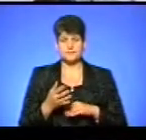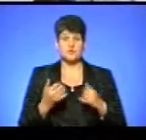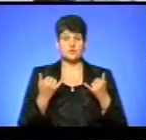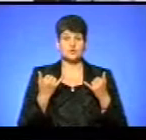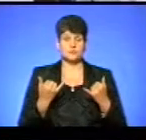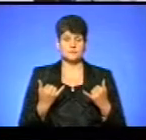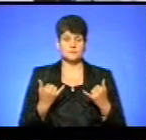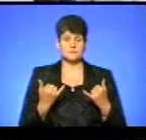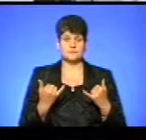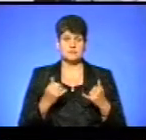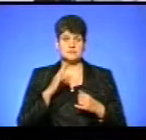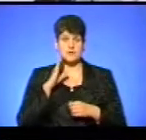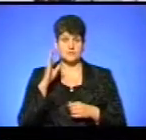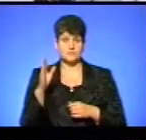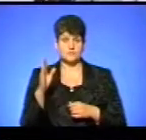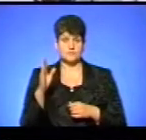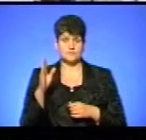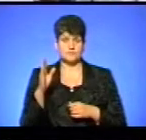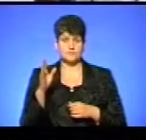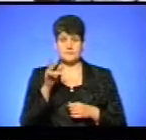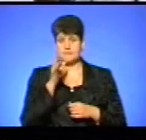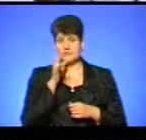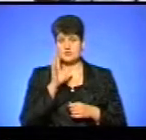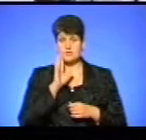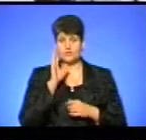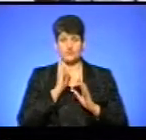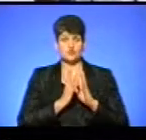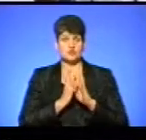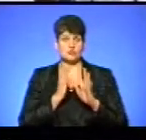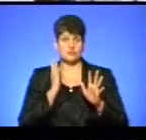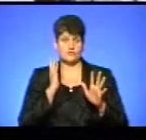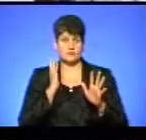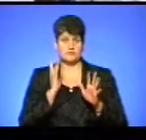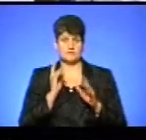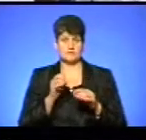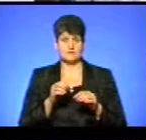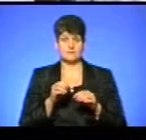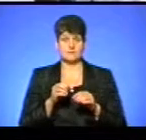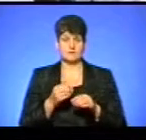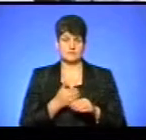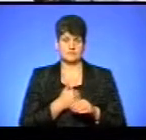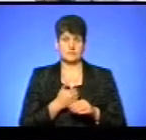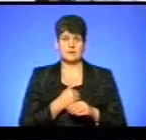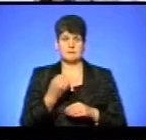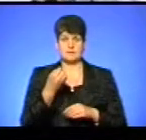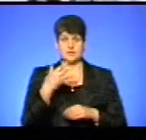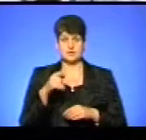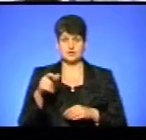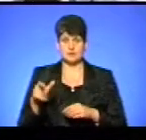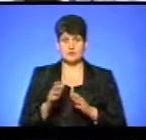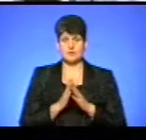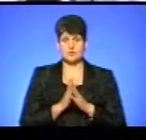Сьогодні зранку під час ранкового шикування відгукнулися 15 чоловік на прохання